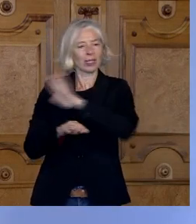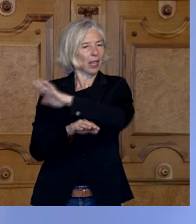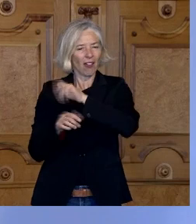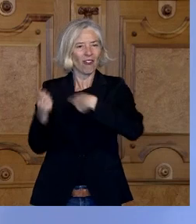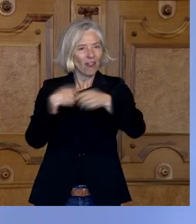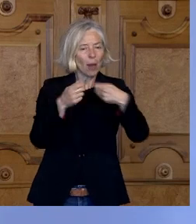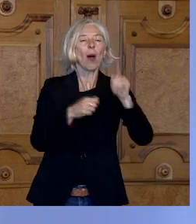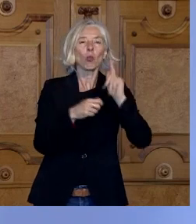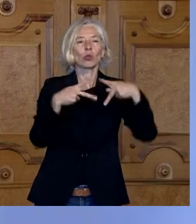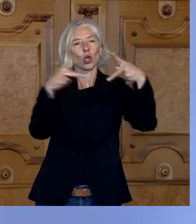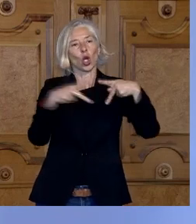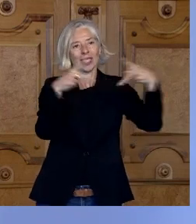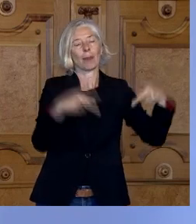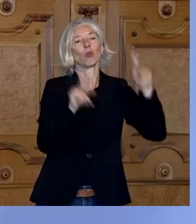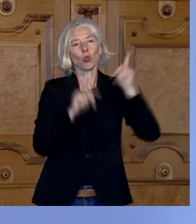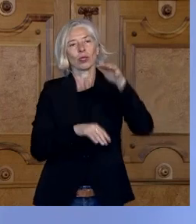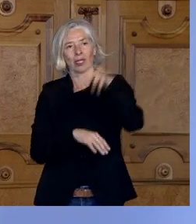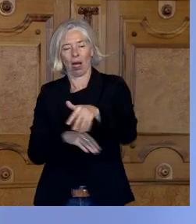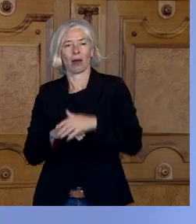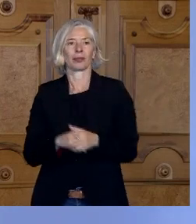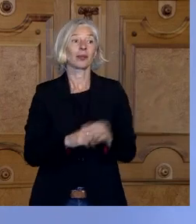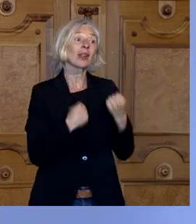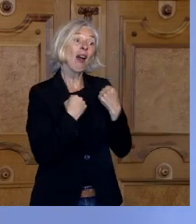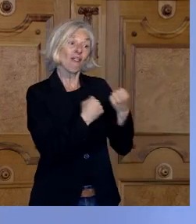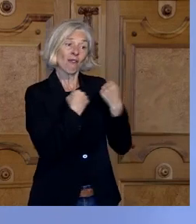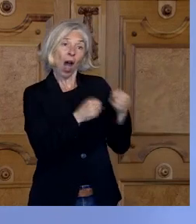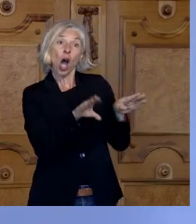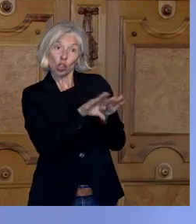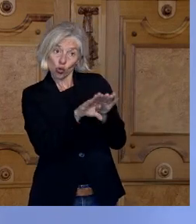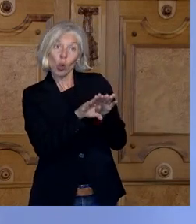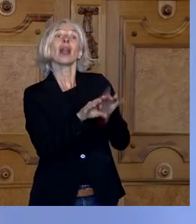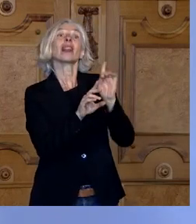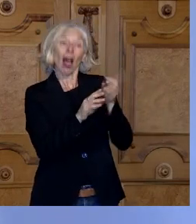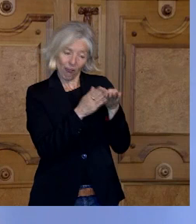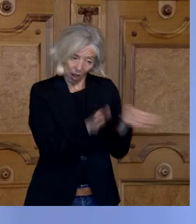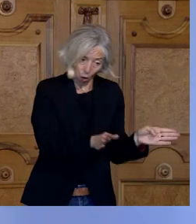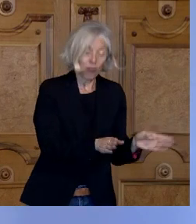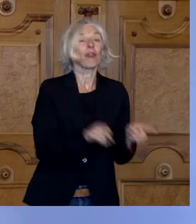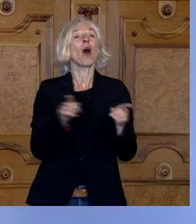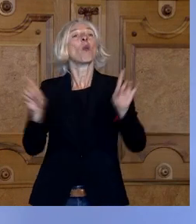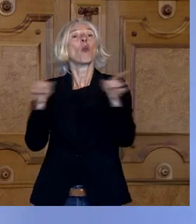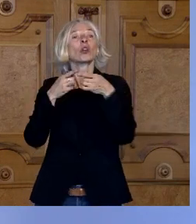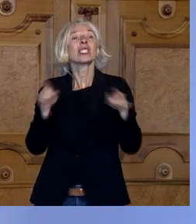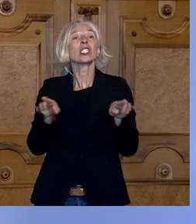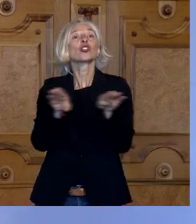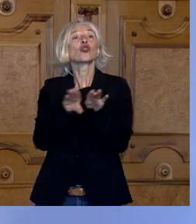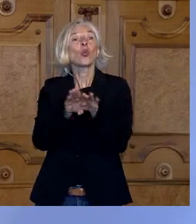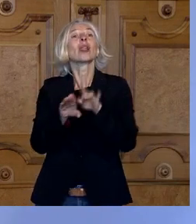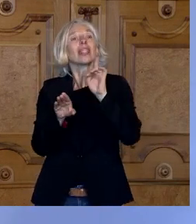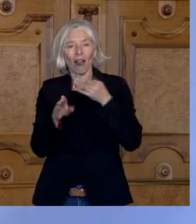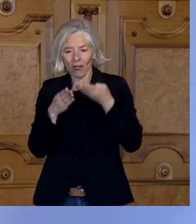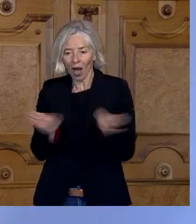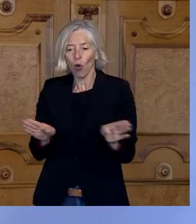Auch Fahrschulen und Musikschulen dürfen unter besonderen Auflagen öffnen. Zum Thema Musikschulen wird meine Kollegin Martina Wild